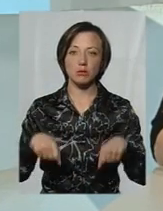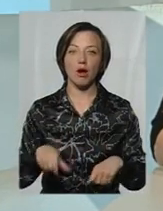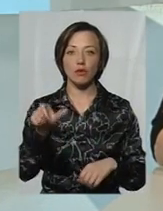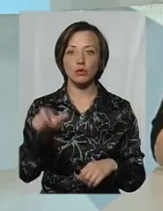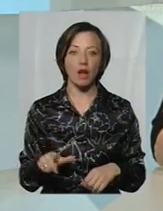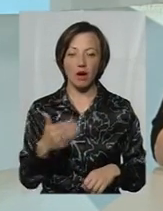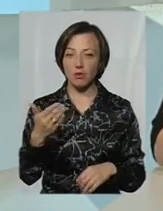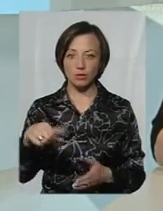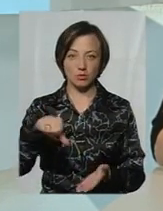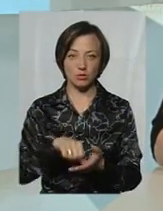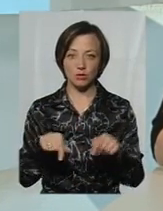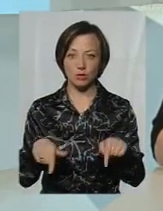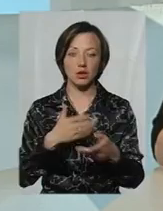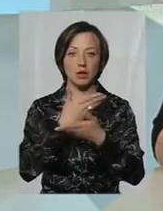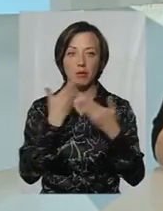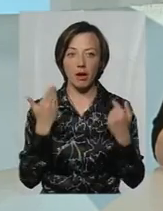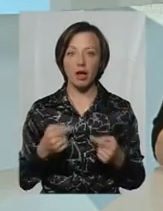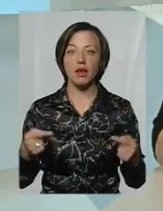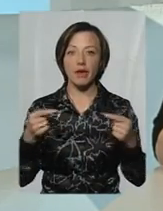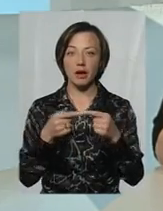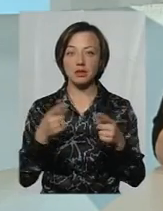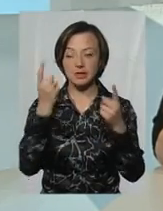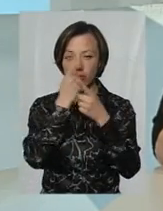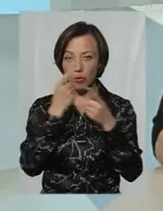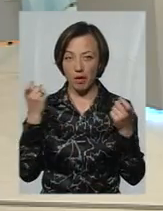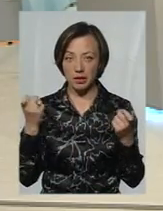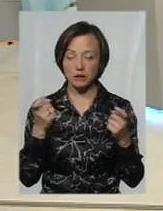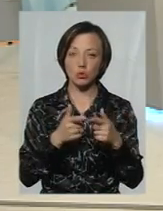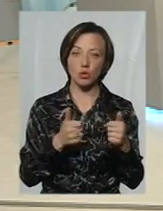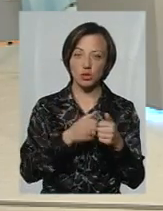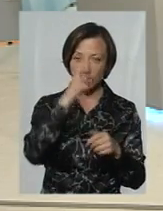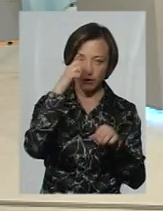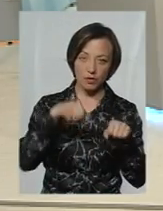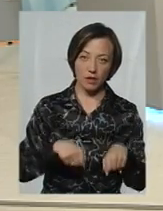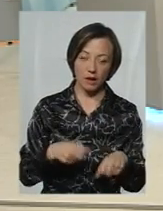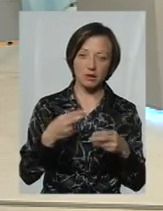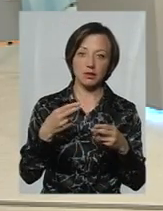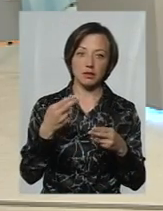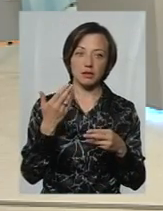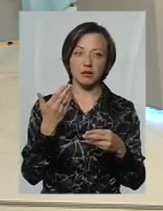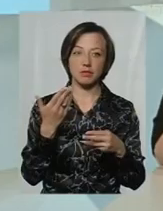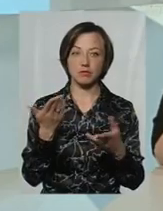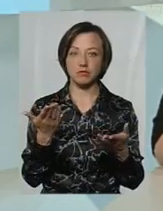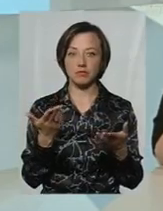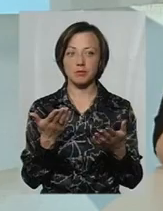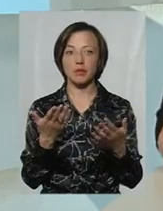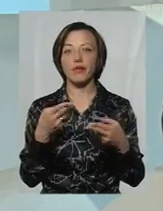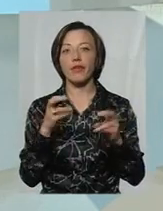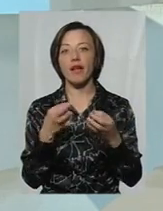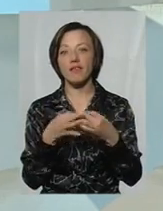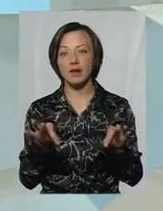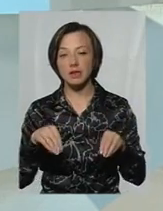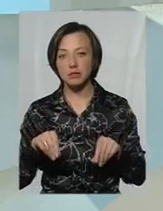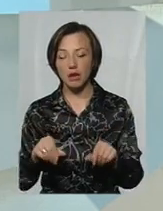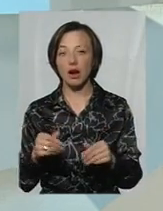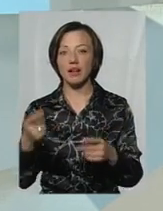вона не є присутня тут у студії. І якраз тої інформації органів державної влади, де є вакантна, так, вільна земля.